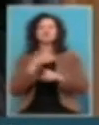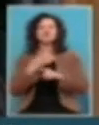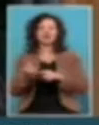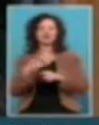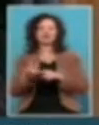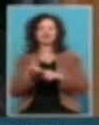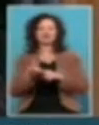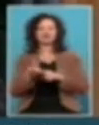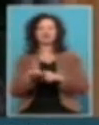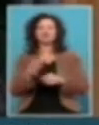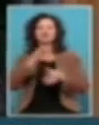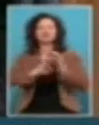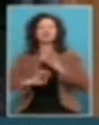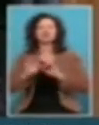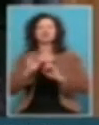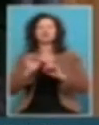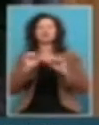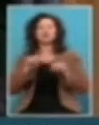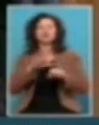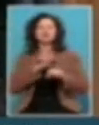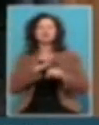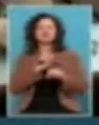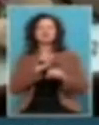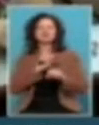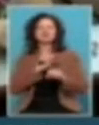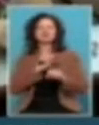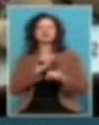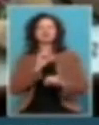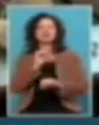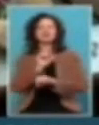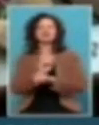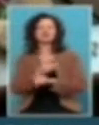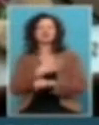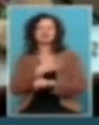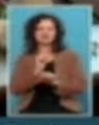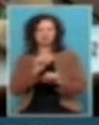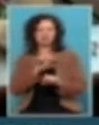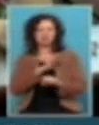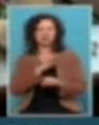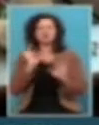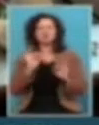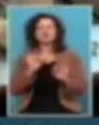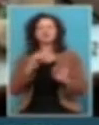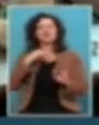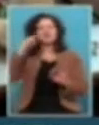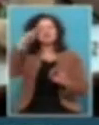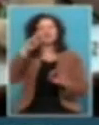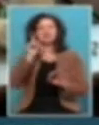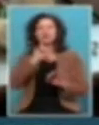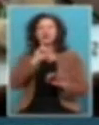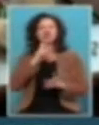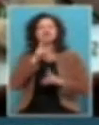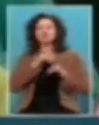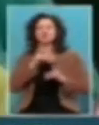препараттың тіркеу куәлігін қайтарып алу жөнінде шешім қабылдаған. Қазақстанда эреспол препаратын туғызған жағымсыз реакциялардың